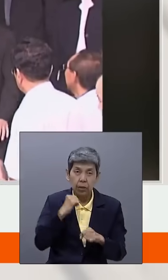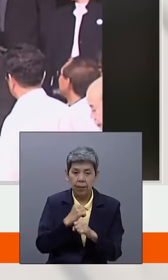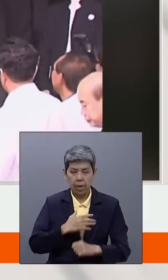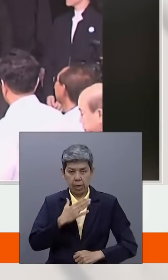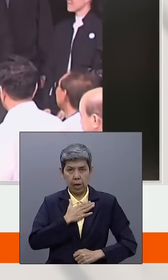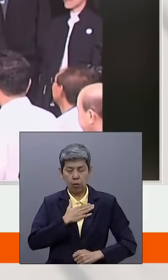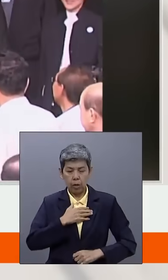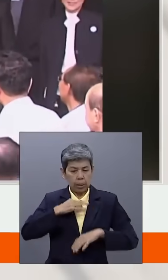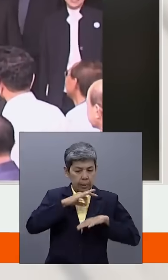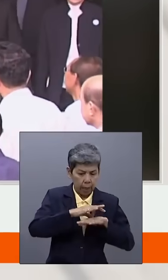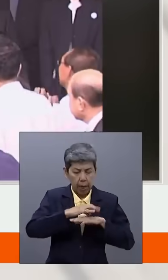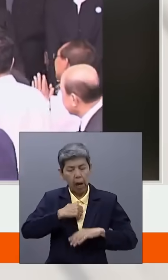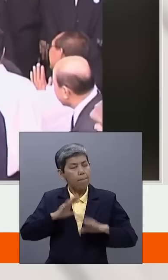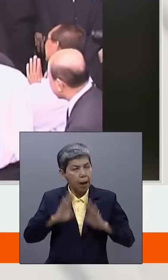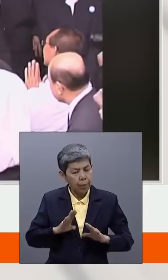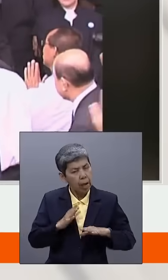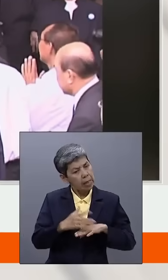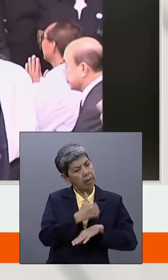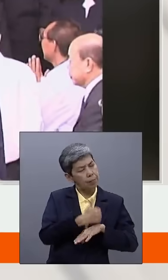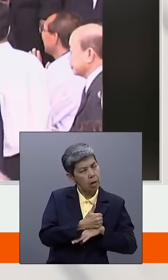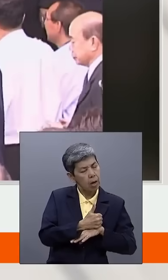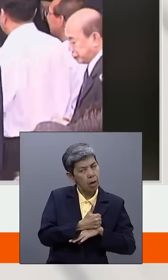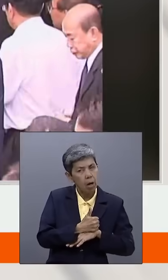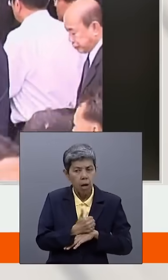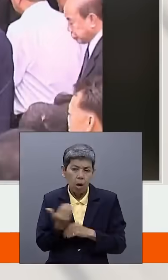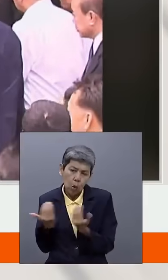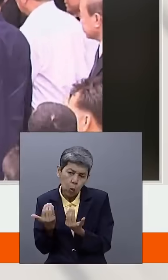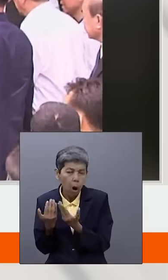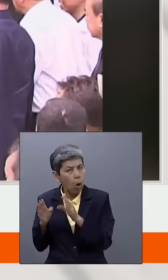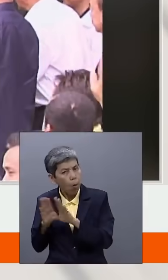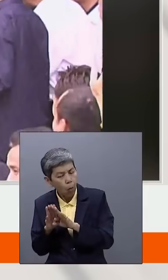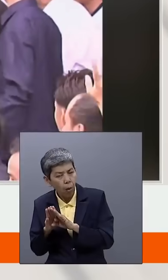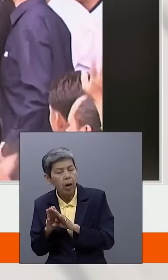พสิชันตัวเองในทางการเมืองหลังจากกลับเนี่ยยากกว่า